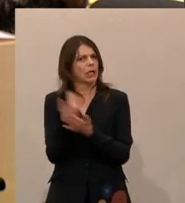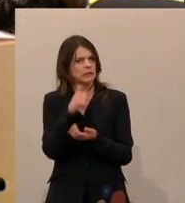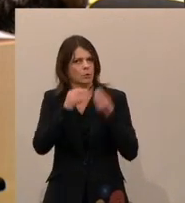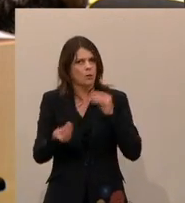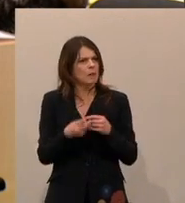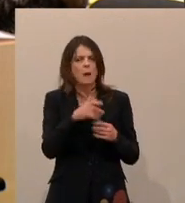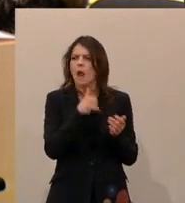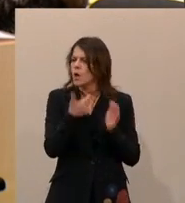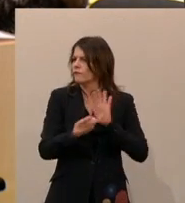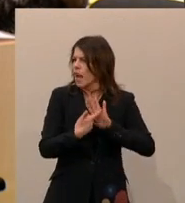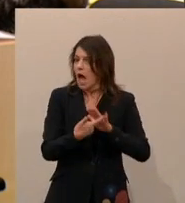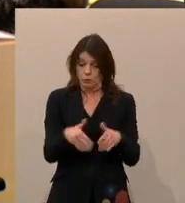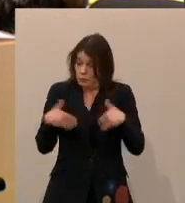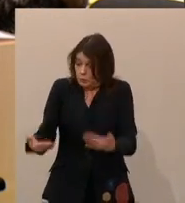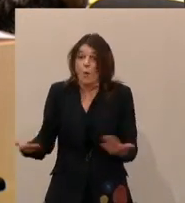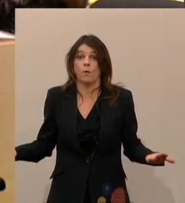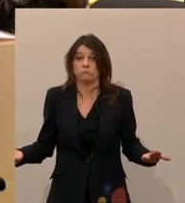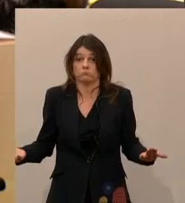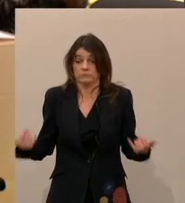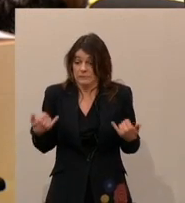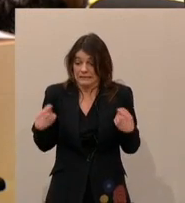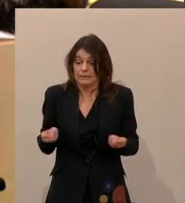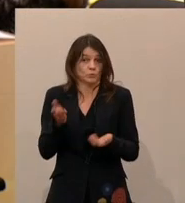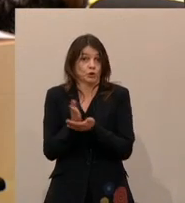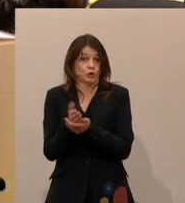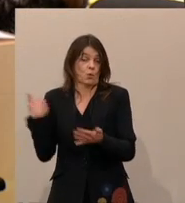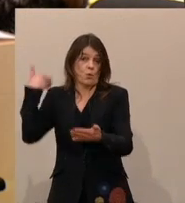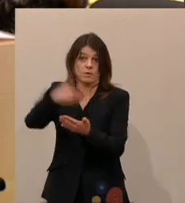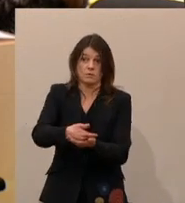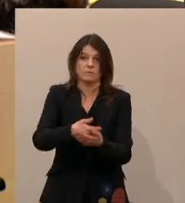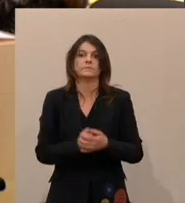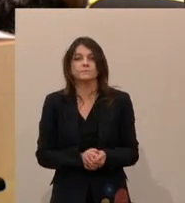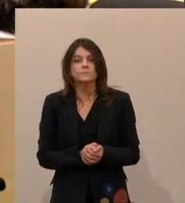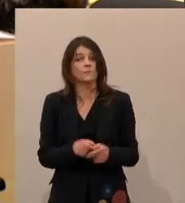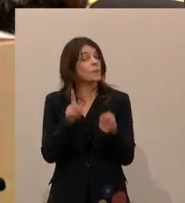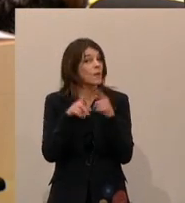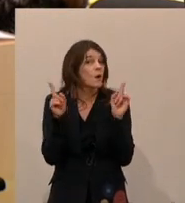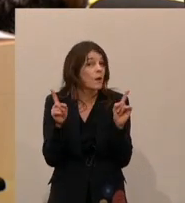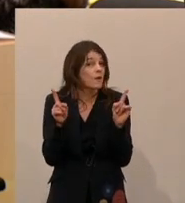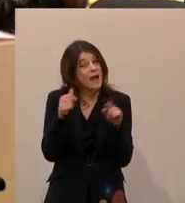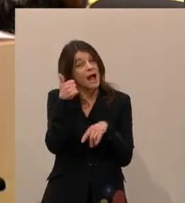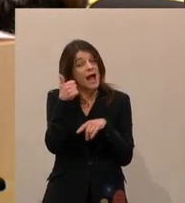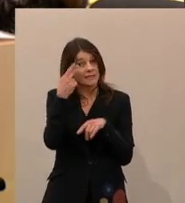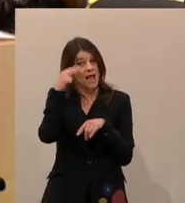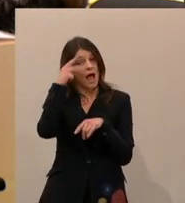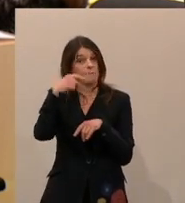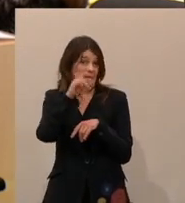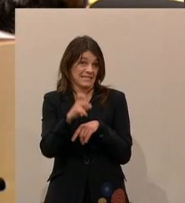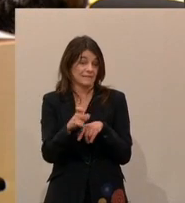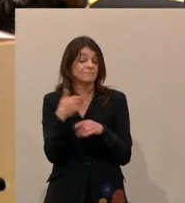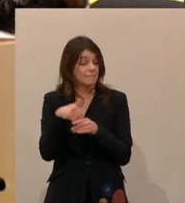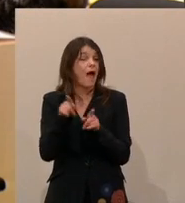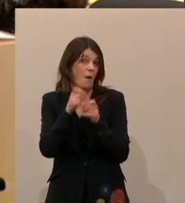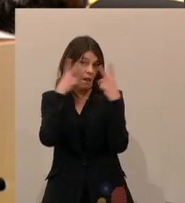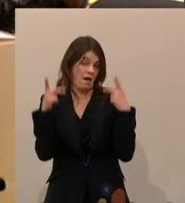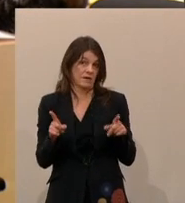müssen Sie nicht verlangen, sondern das ist etwas, was es jetzt bereits gibt. Und eines, Herr Pilz, ist aber auch klar.